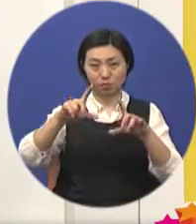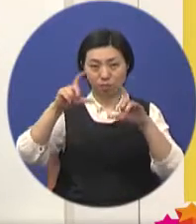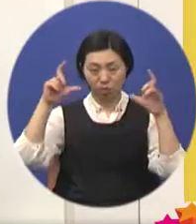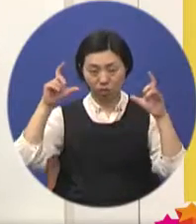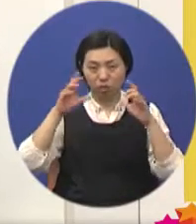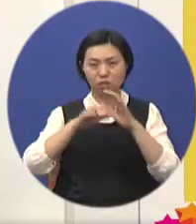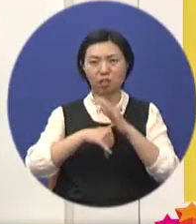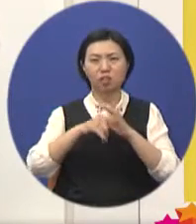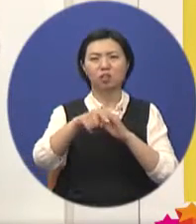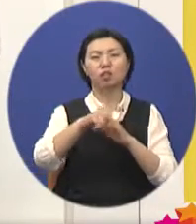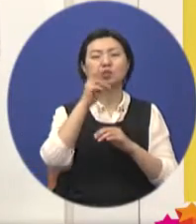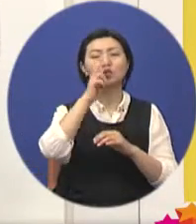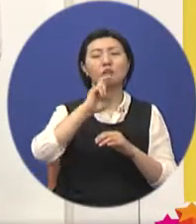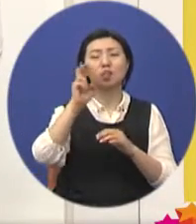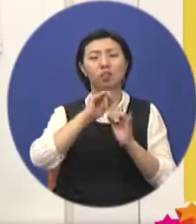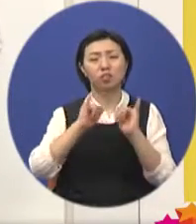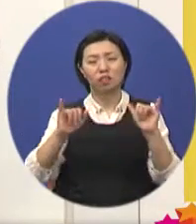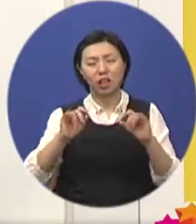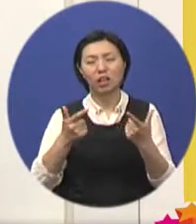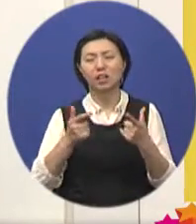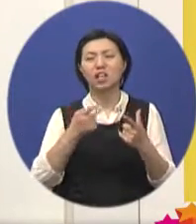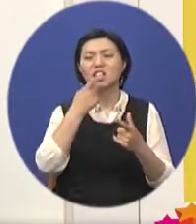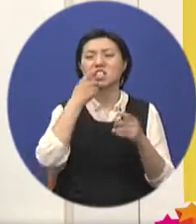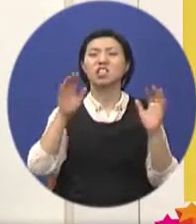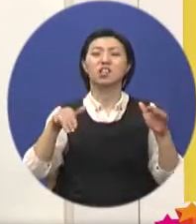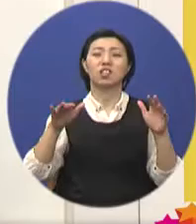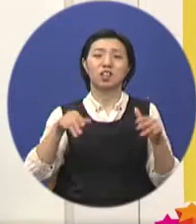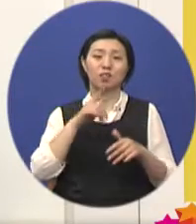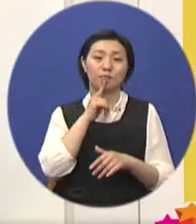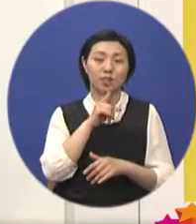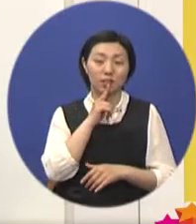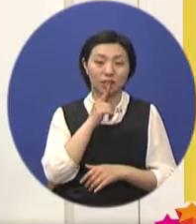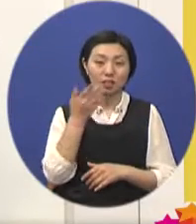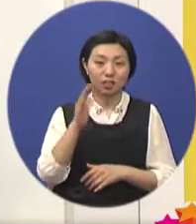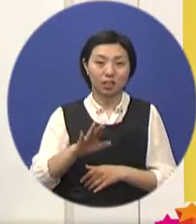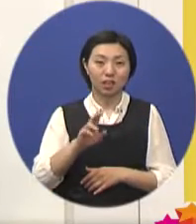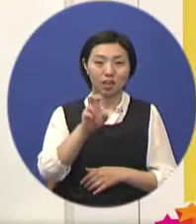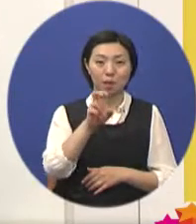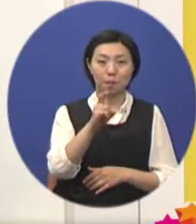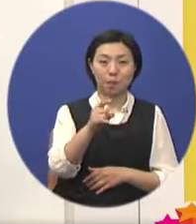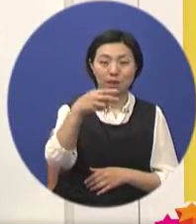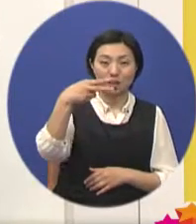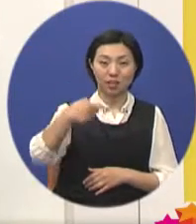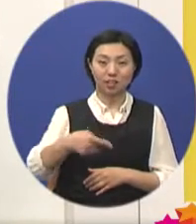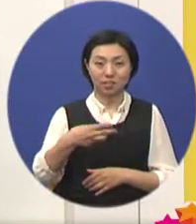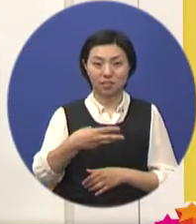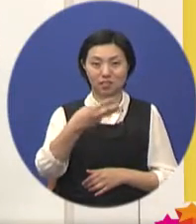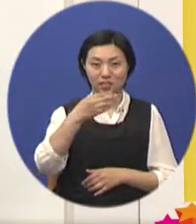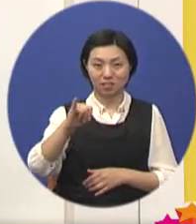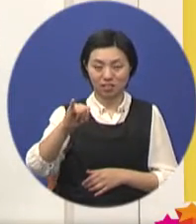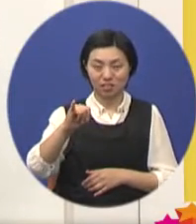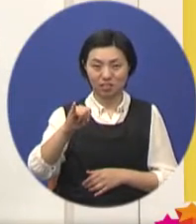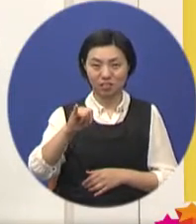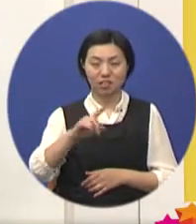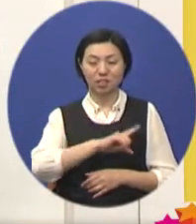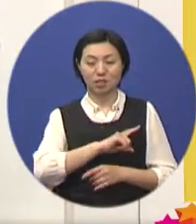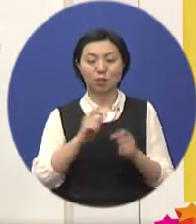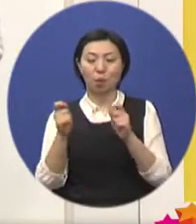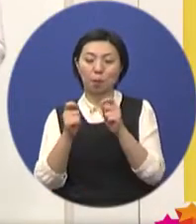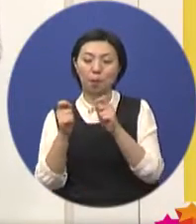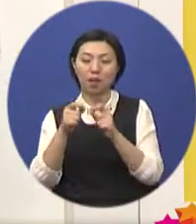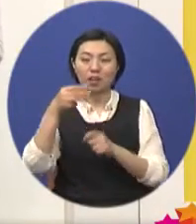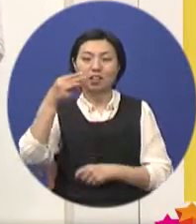가수냐 천사지 이러면서 네. 지어주신 건데 메들리에 이제 이효정 옆에 트로트 천사 이렇게